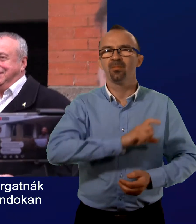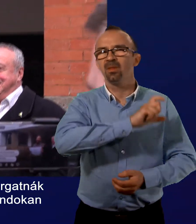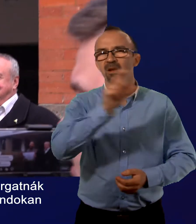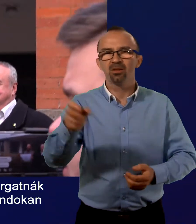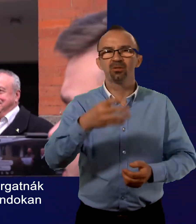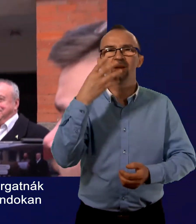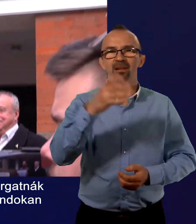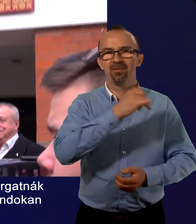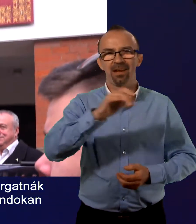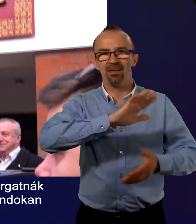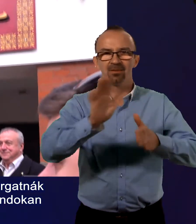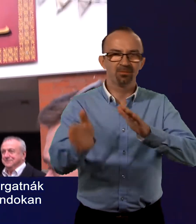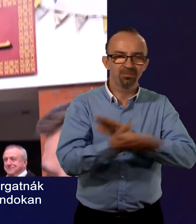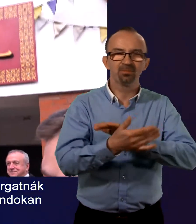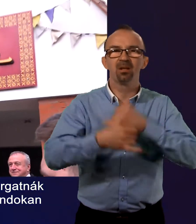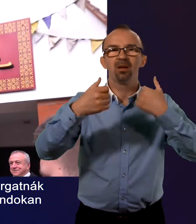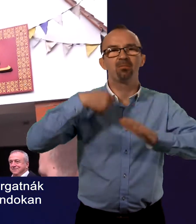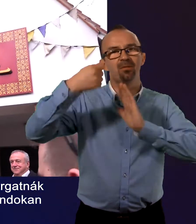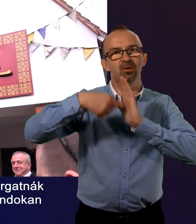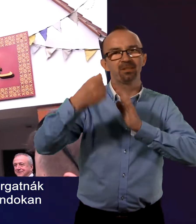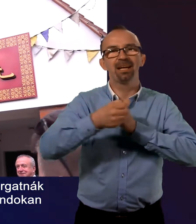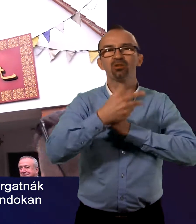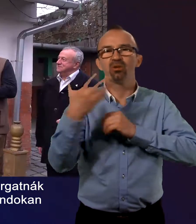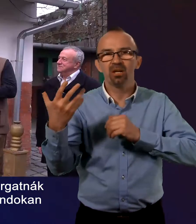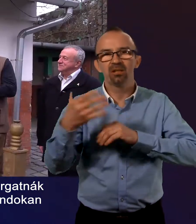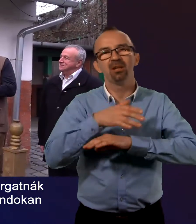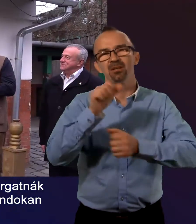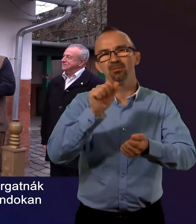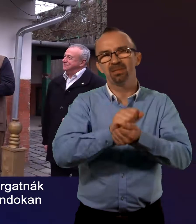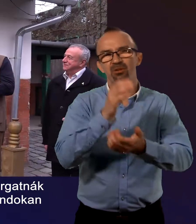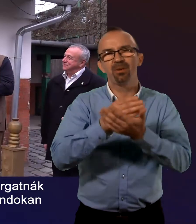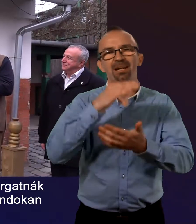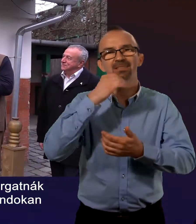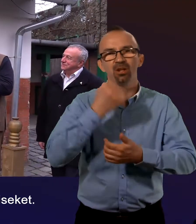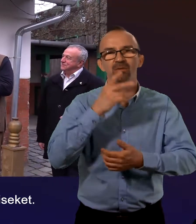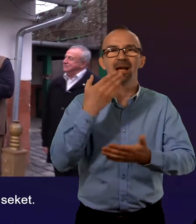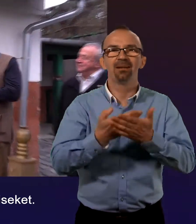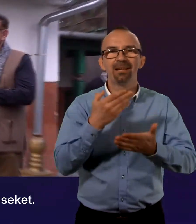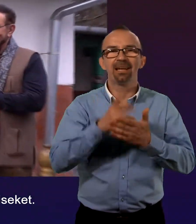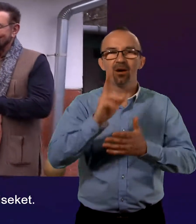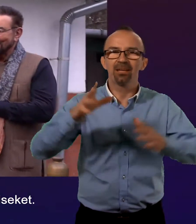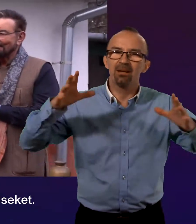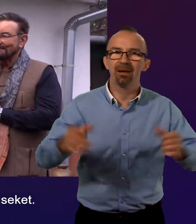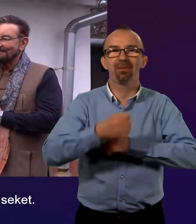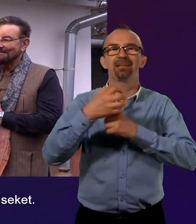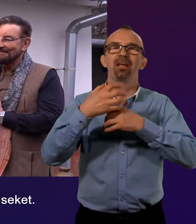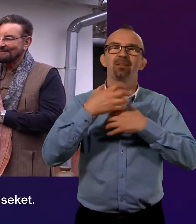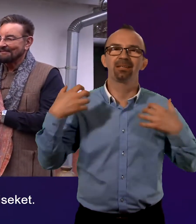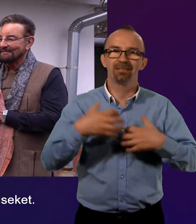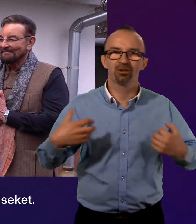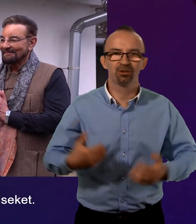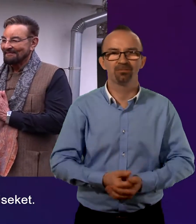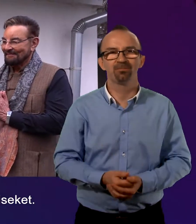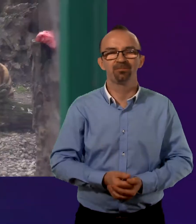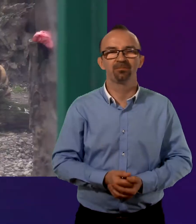Azóta eltelt 4 évtized, és ha ma forgatnák a sorozatot, minden bizonnyal Sandokán lenne az, aki megmenteni a